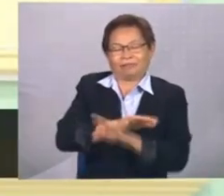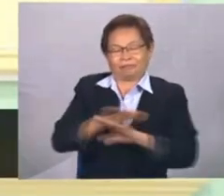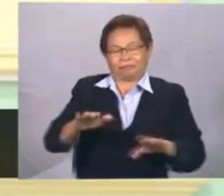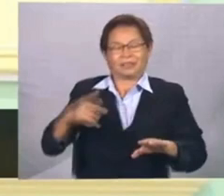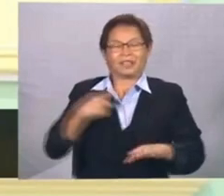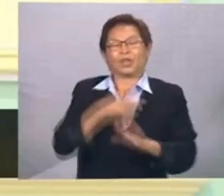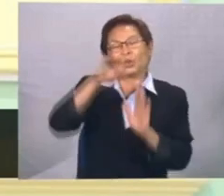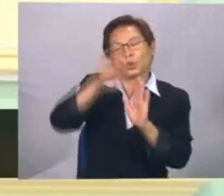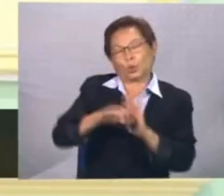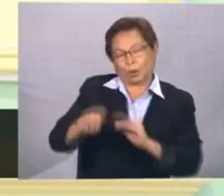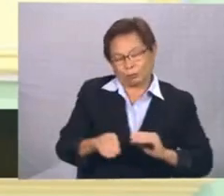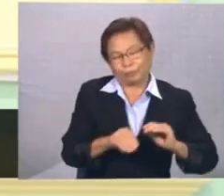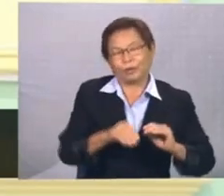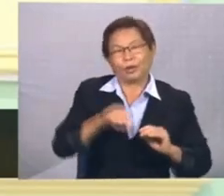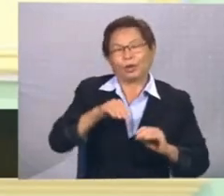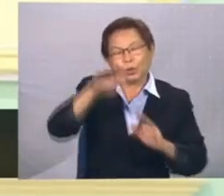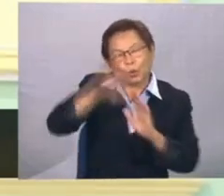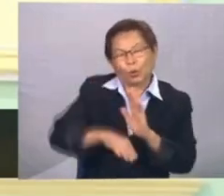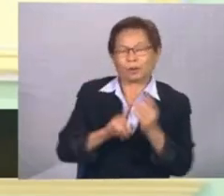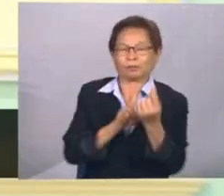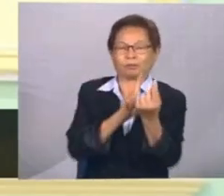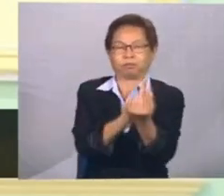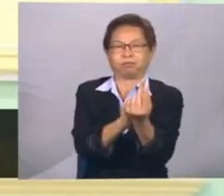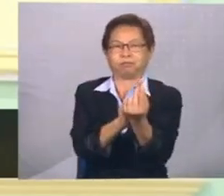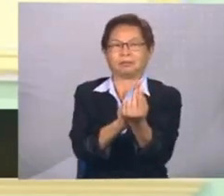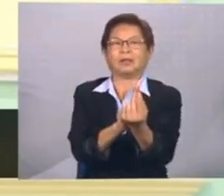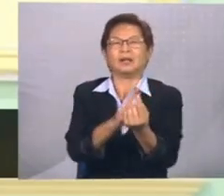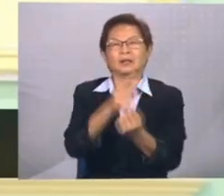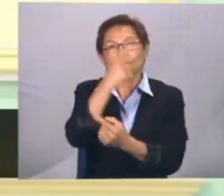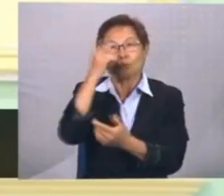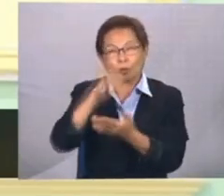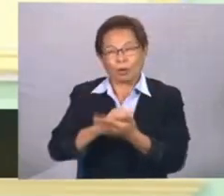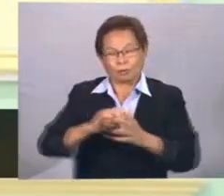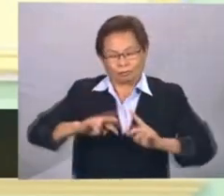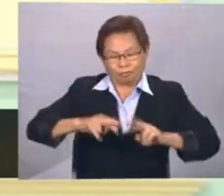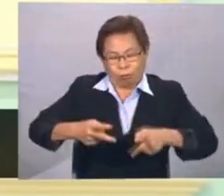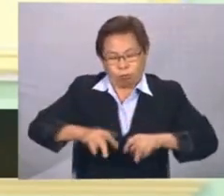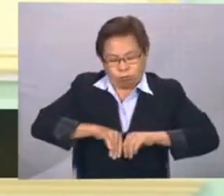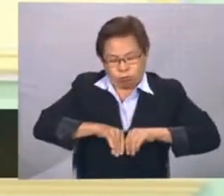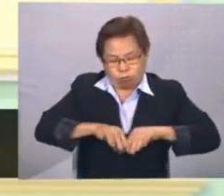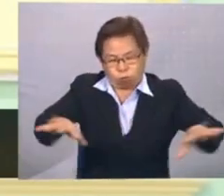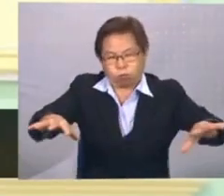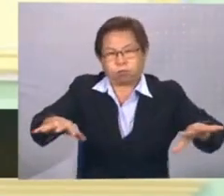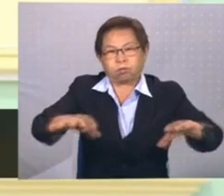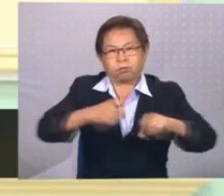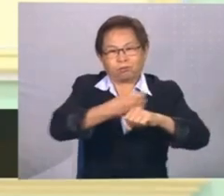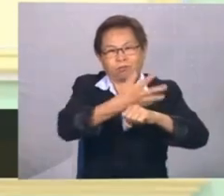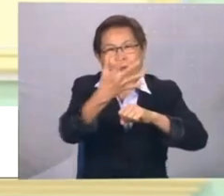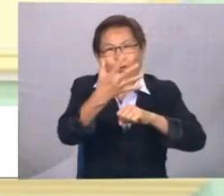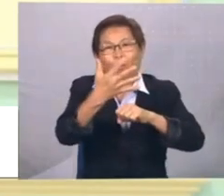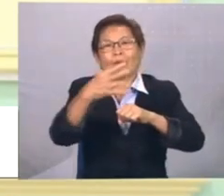pergerakan peti itu yang boleh menyebabkan berubahnya Penyakit ini